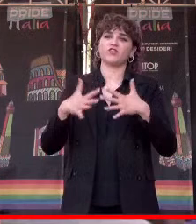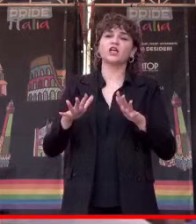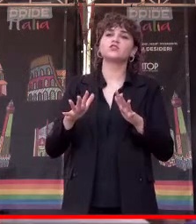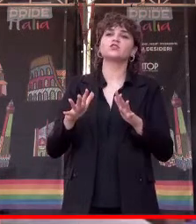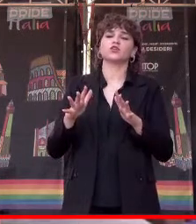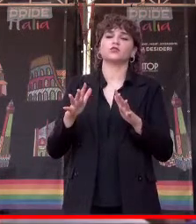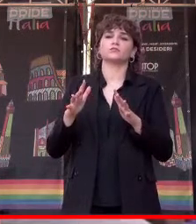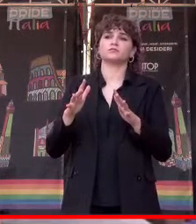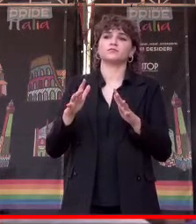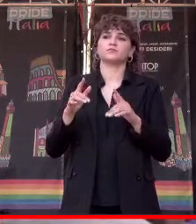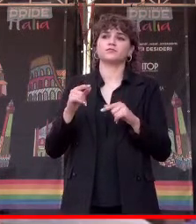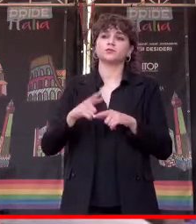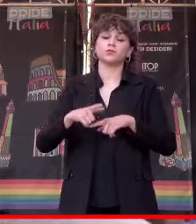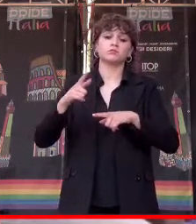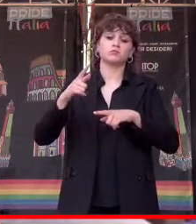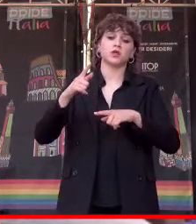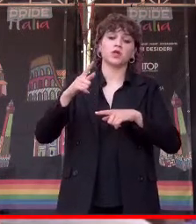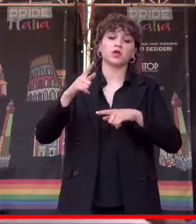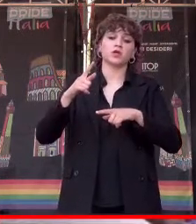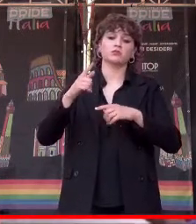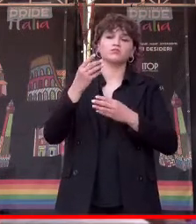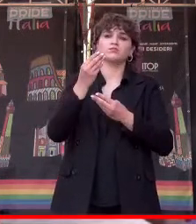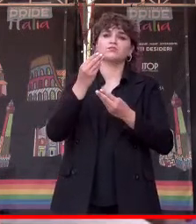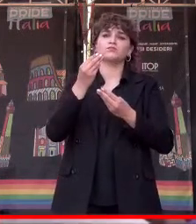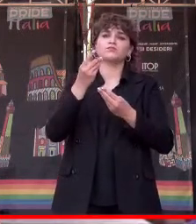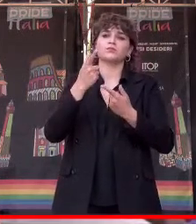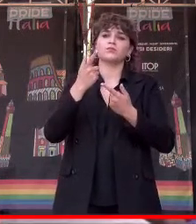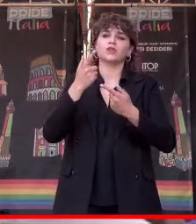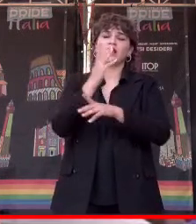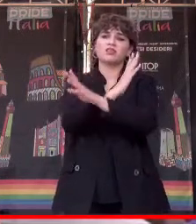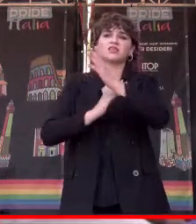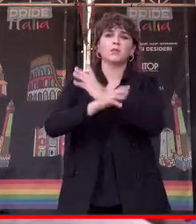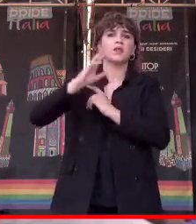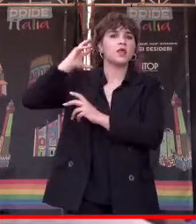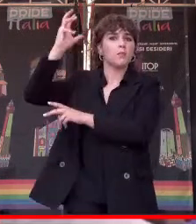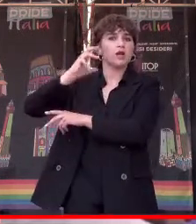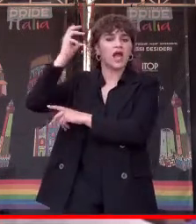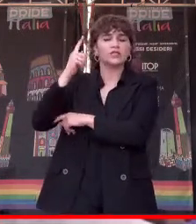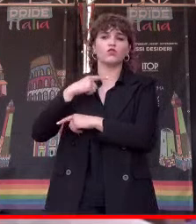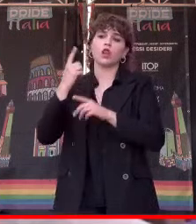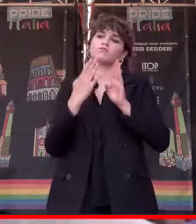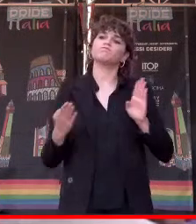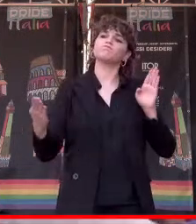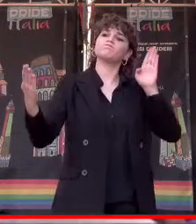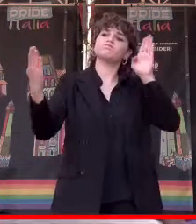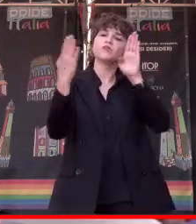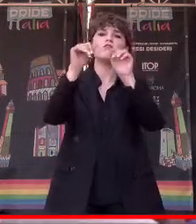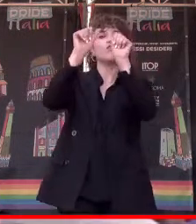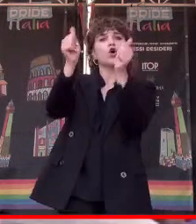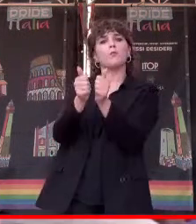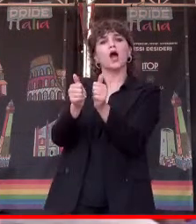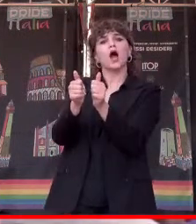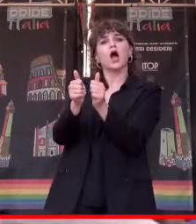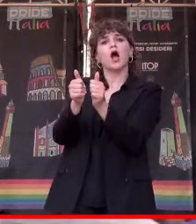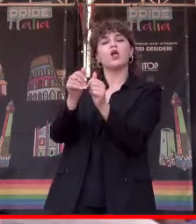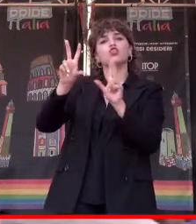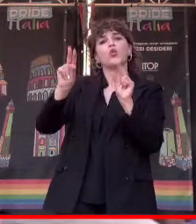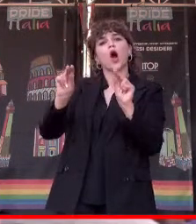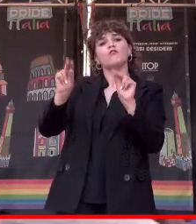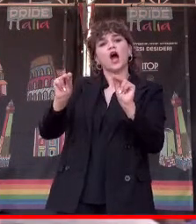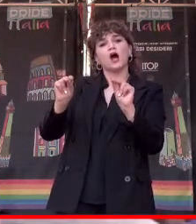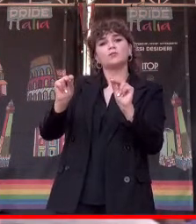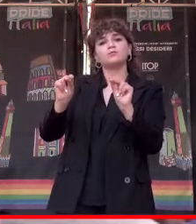disability, il senso del disability è quello di approcciare in modo nuovo, l'hai introdotto tu Daniele all'inizio, quindi le PU sono stato un